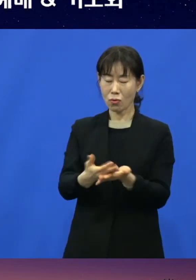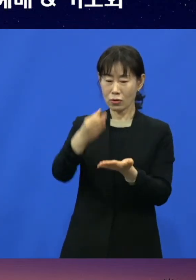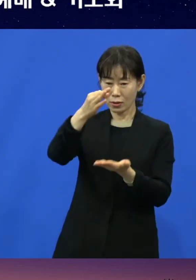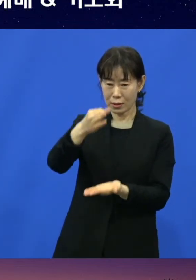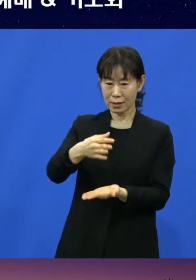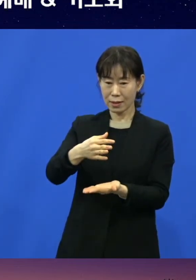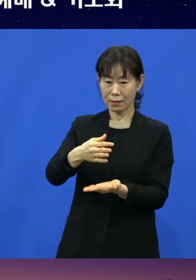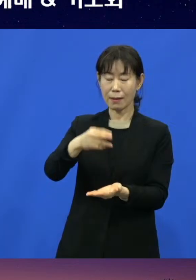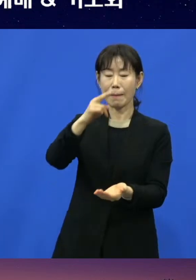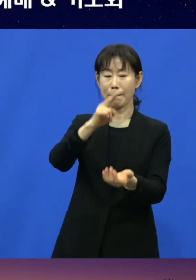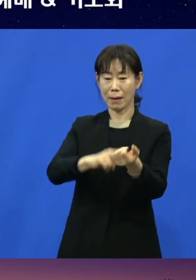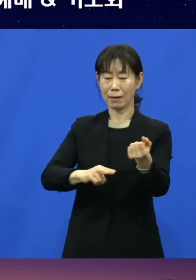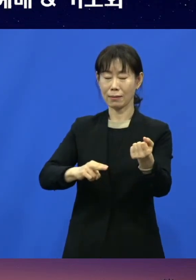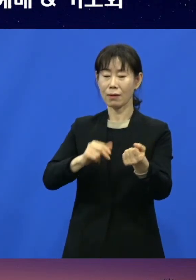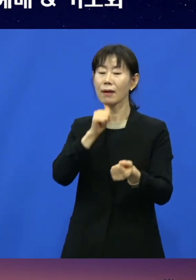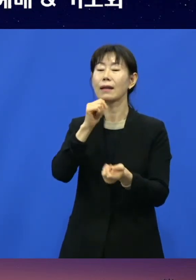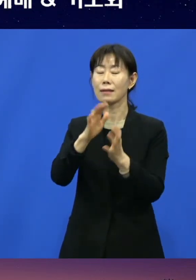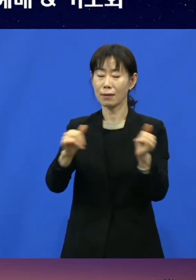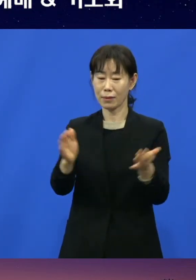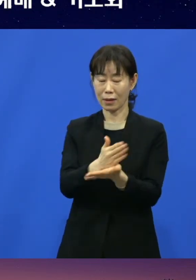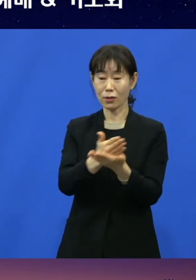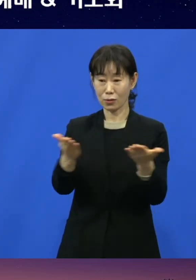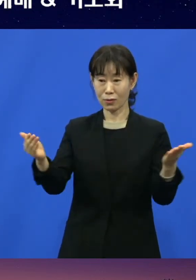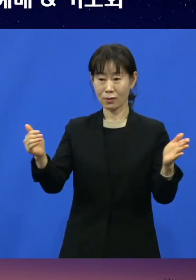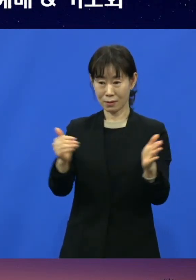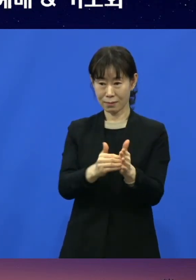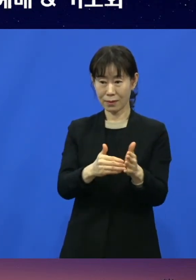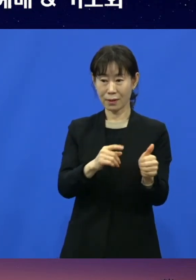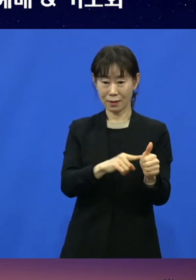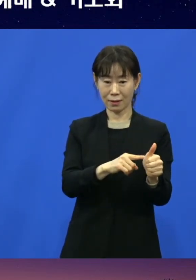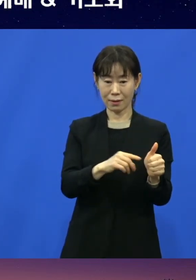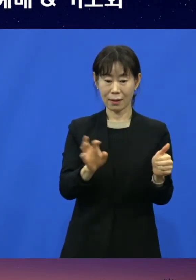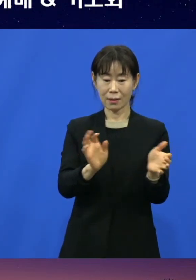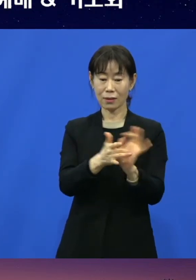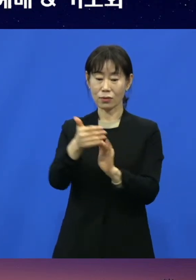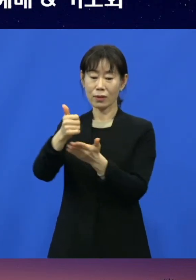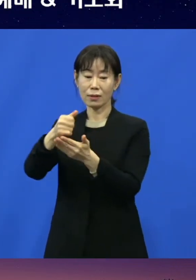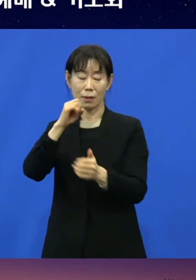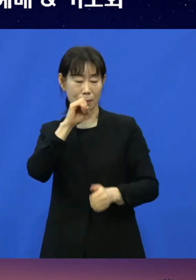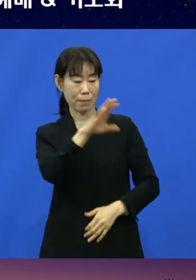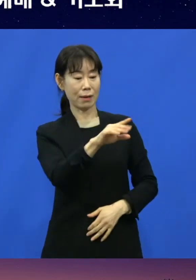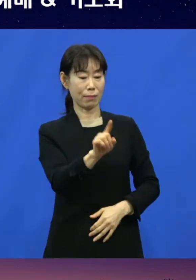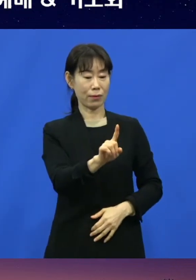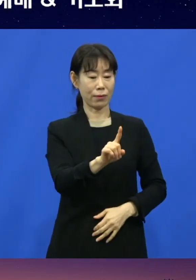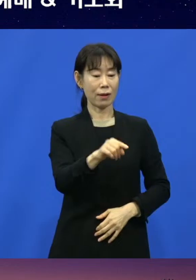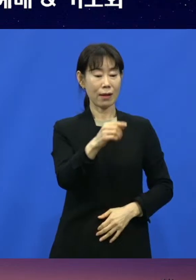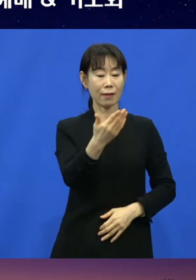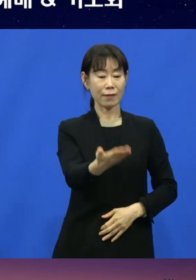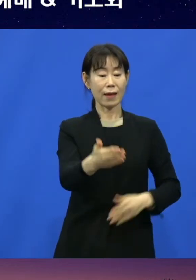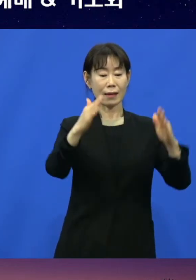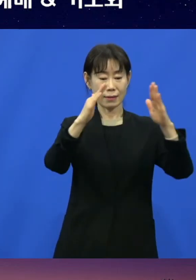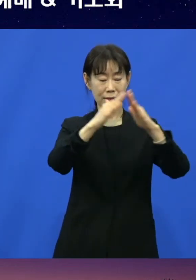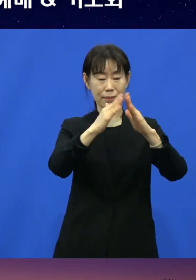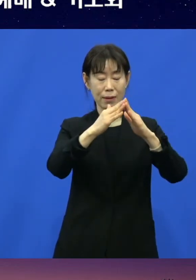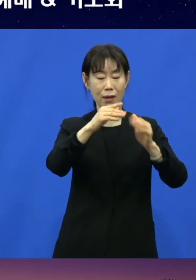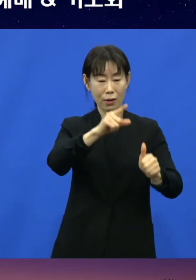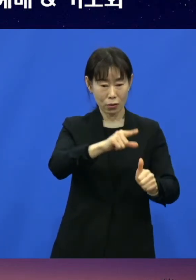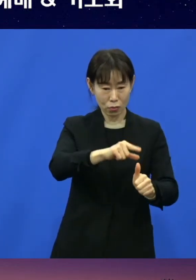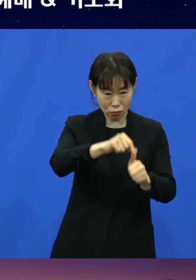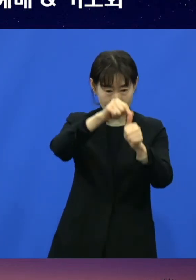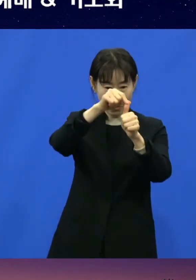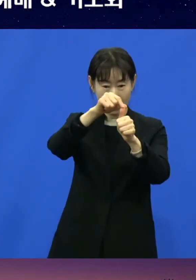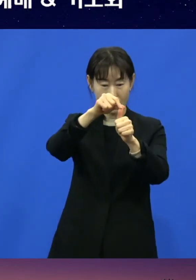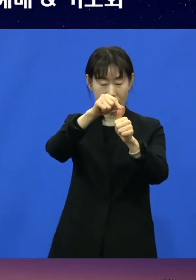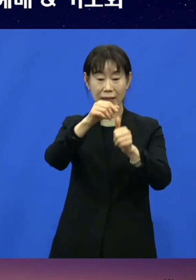나타난다. 그때 예수님이 삭개오에게 하신 말씀이 뭐냐면 내 집에 구원이 이르렀다